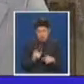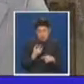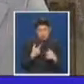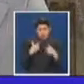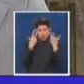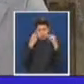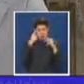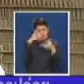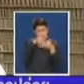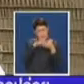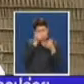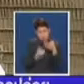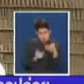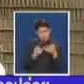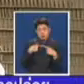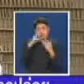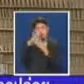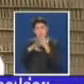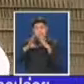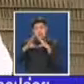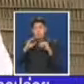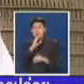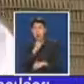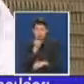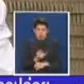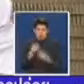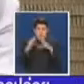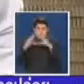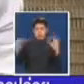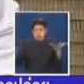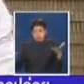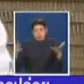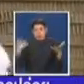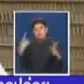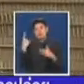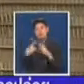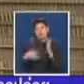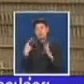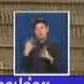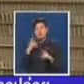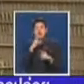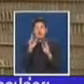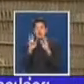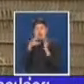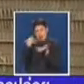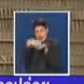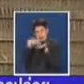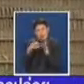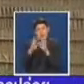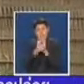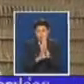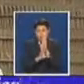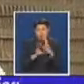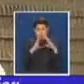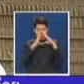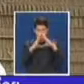งบจริง ก็ไม่ ขอให้ท่านแพ้ คือถ้าแพ้แล้วไม่สงบนั่นก็ไม่ได้มีประโยชน์อะไรนะผมเพียงแต่บอกพูดในหลักการ นะครับความสงบไ